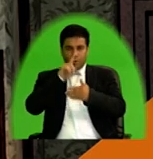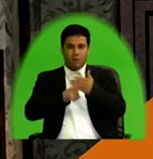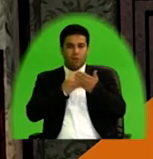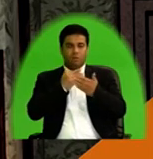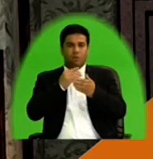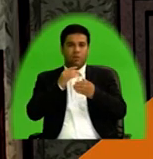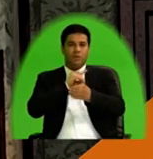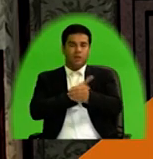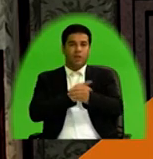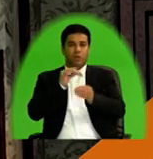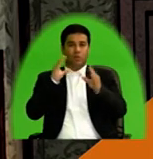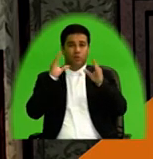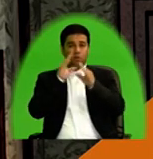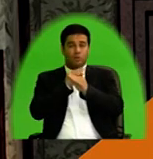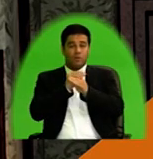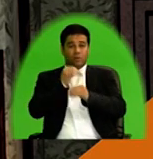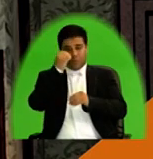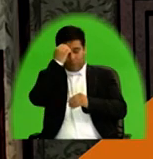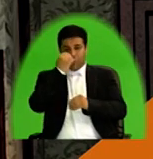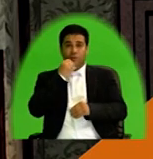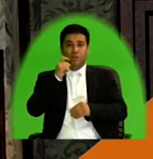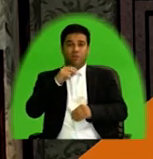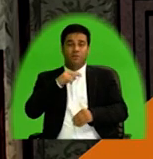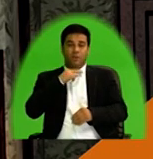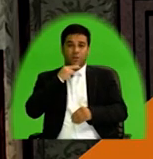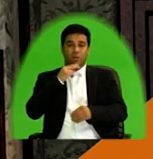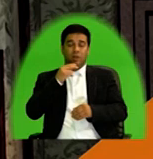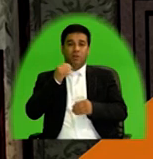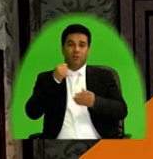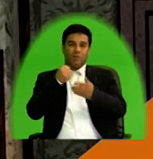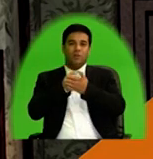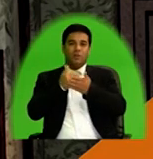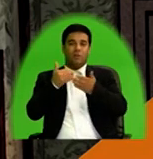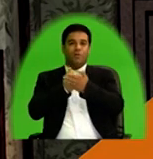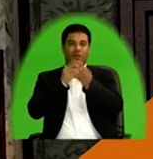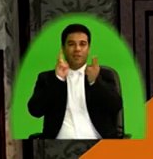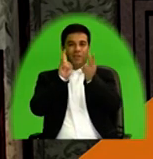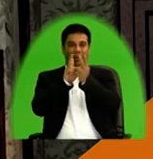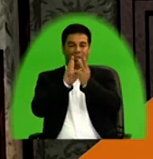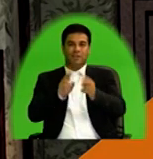силы и в успех. Спасибо за внимание. До встречи в эфире.